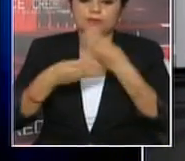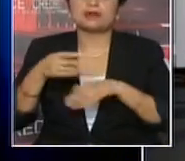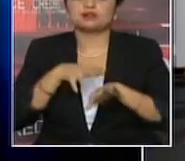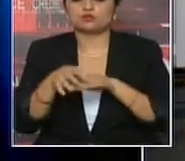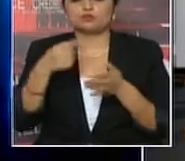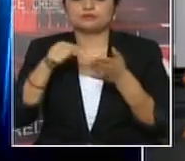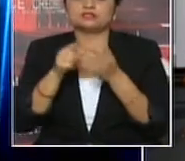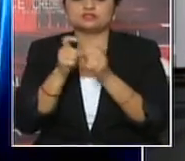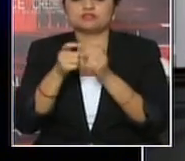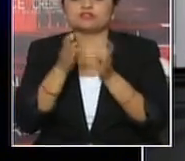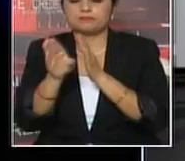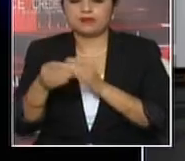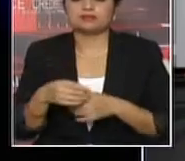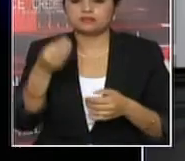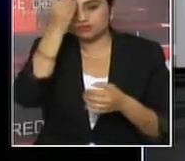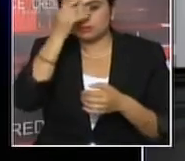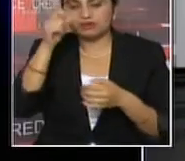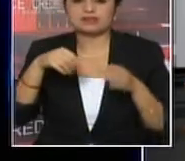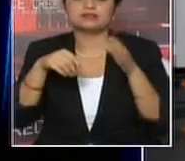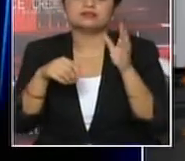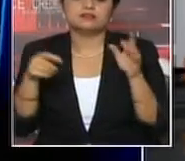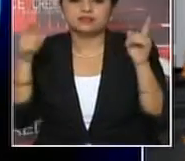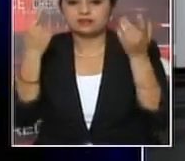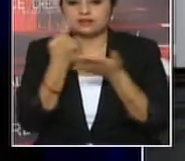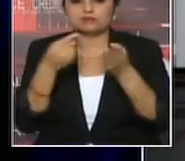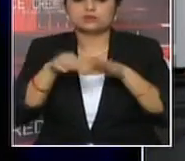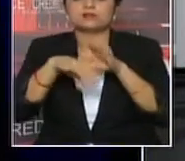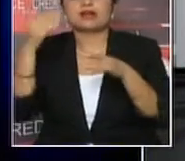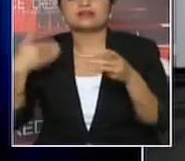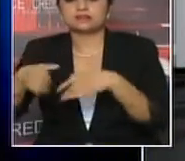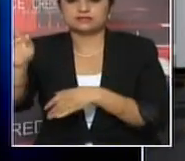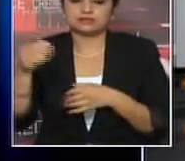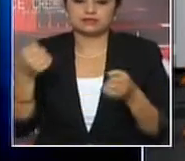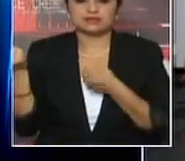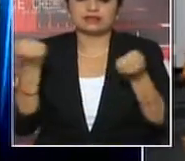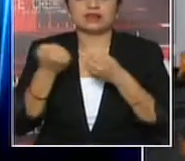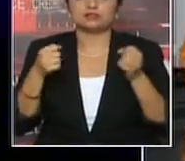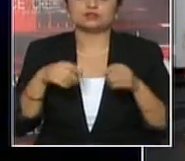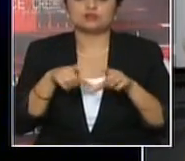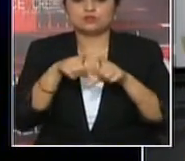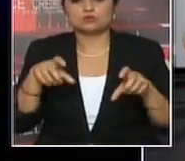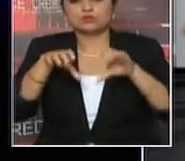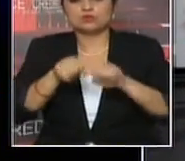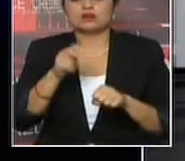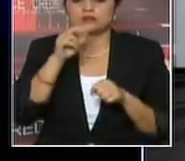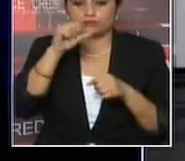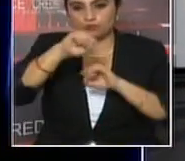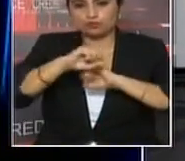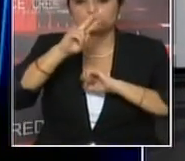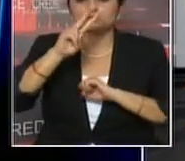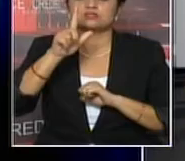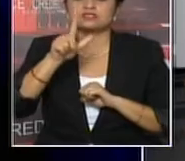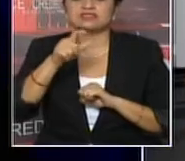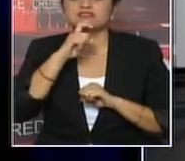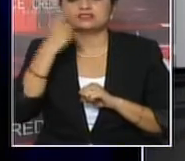छलफलबाट दसैँका लागि उपत्यका बाहिर जाने लामो दूरीका बसको अग्रिम टिकट बुकिङ भदौ 27 गतेदेखि